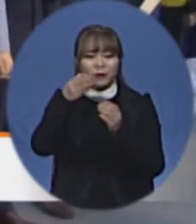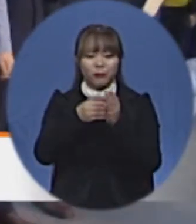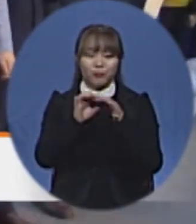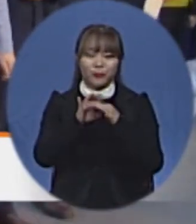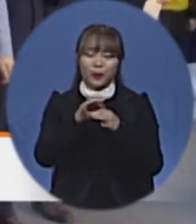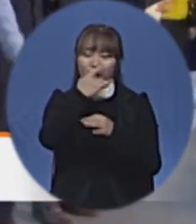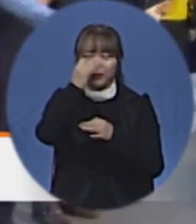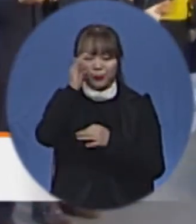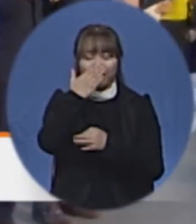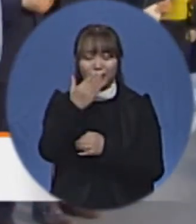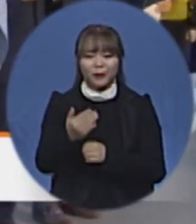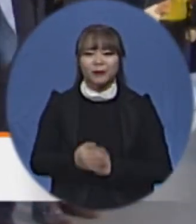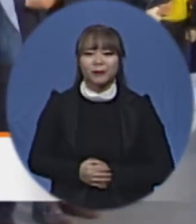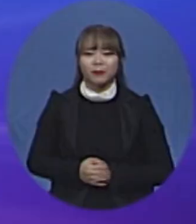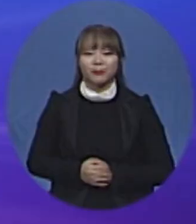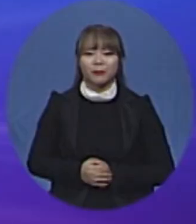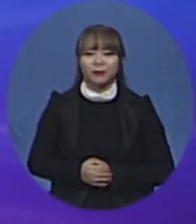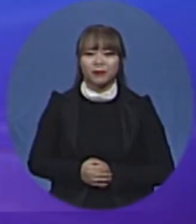수 있습니다.